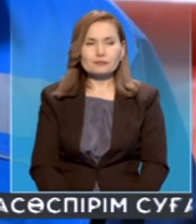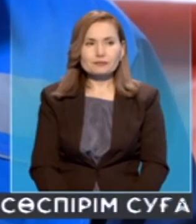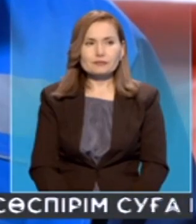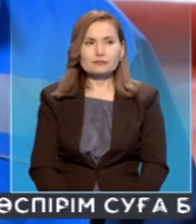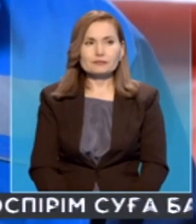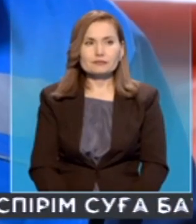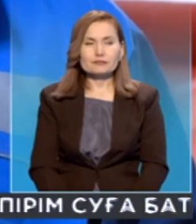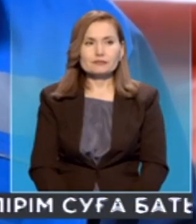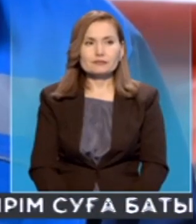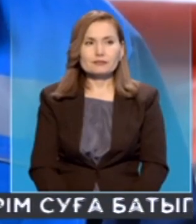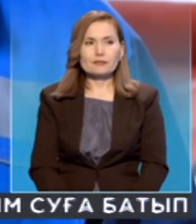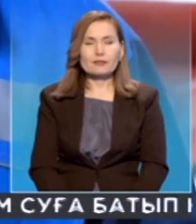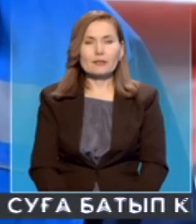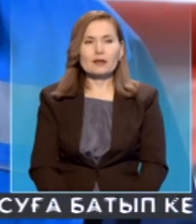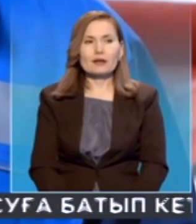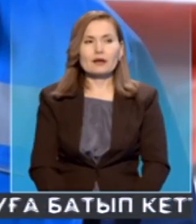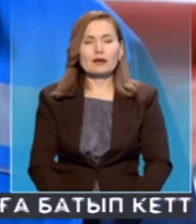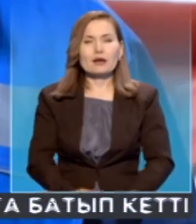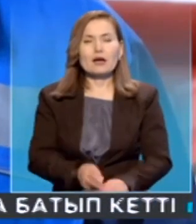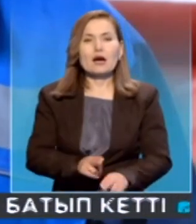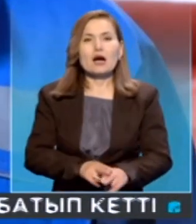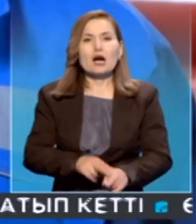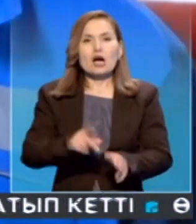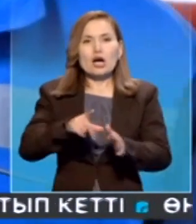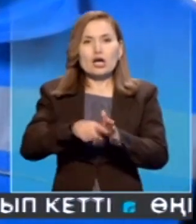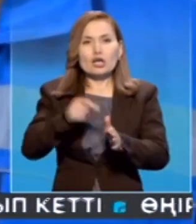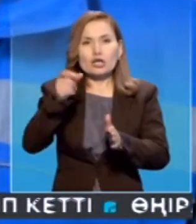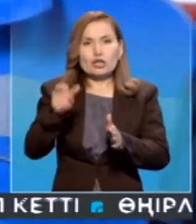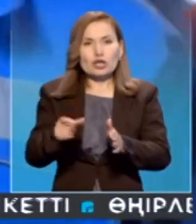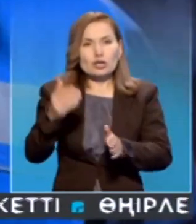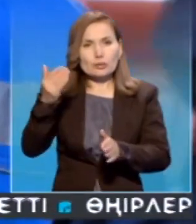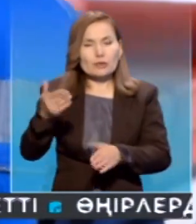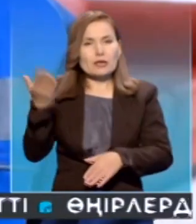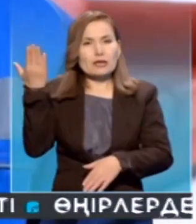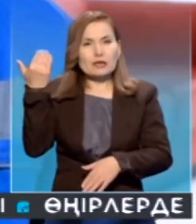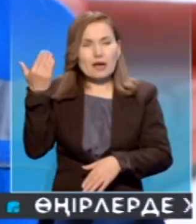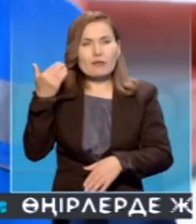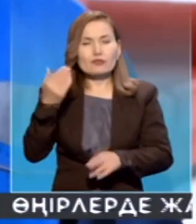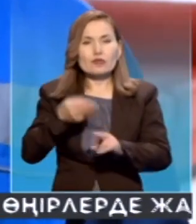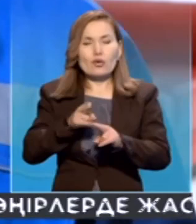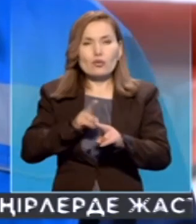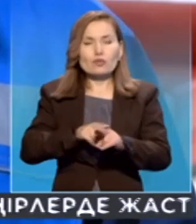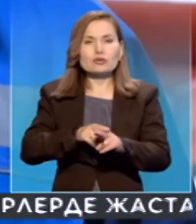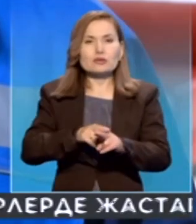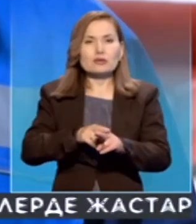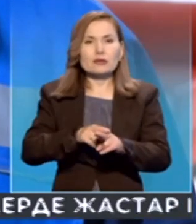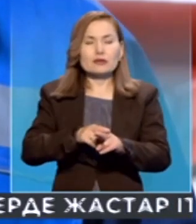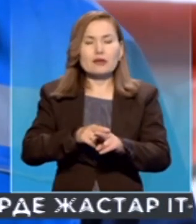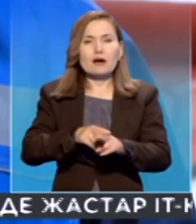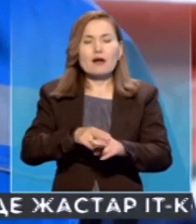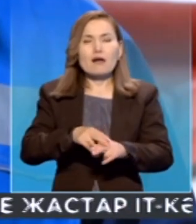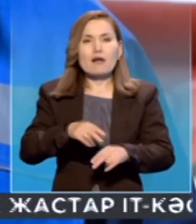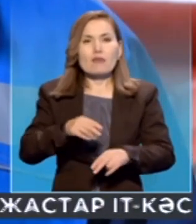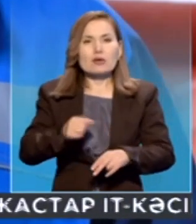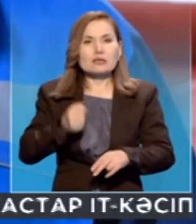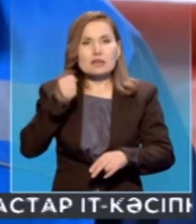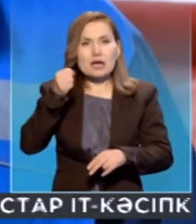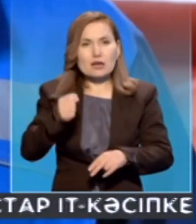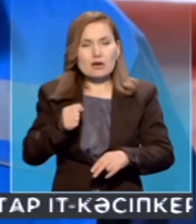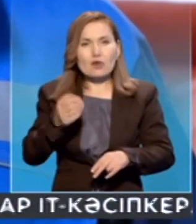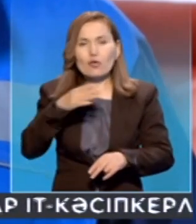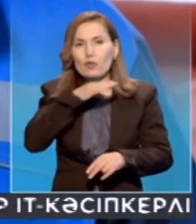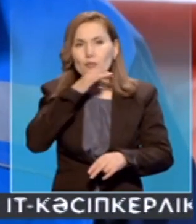Депутаттар жеке-жеке сайлағанды мен соған тілегімді білдірім бөлет. Солай болған дұрыс деп ойлаймын. Неге десеңіз, оны